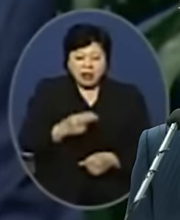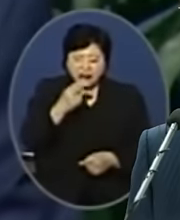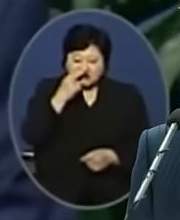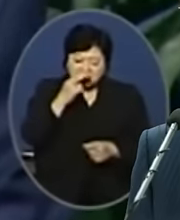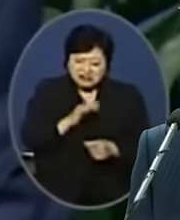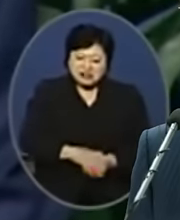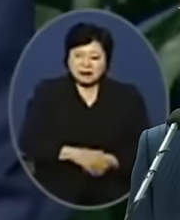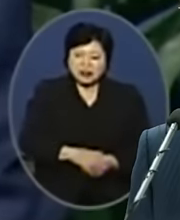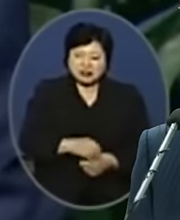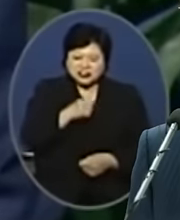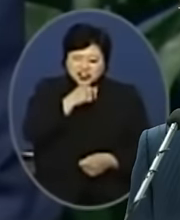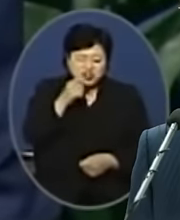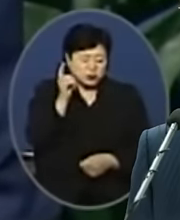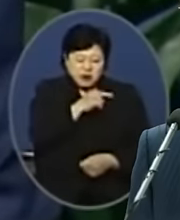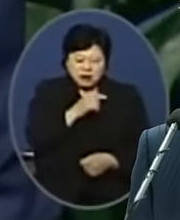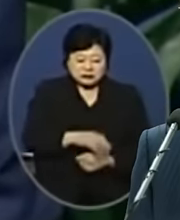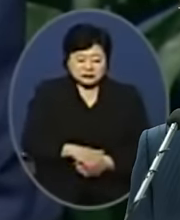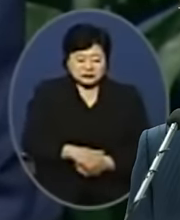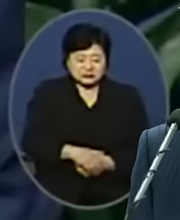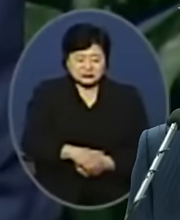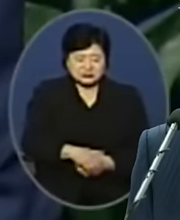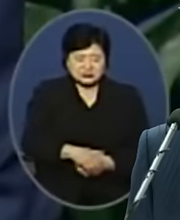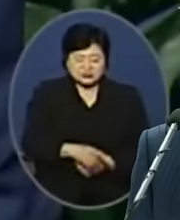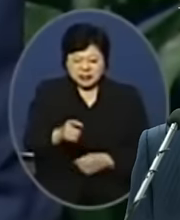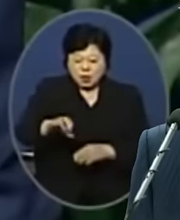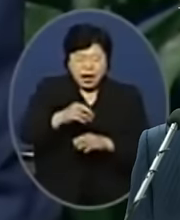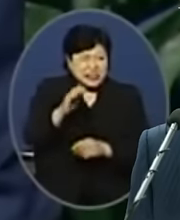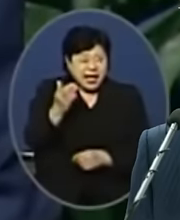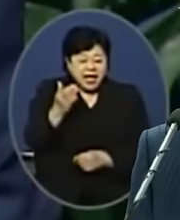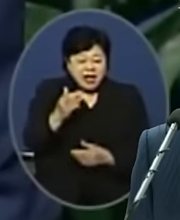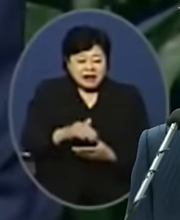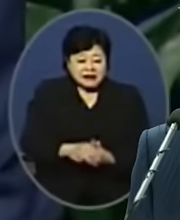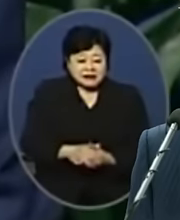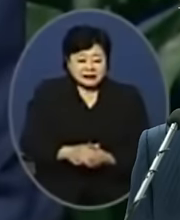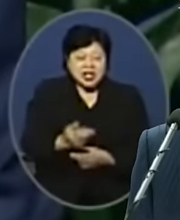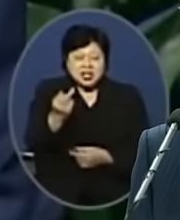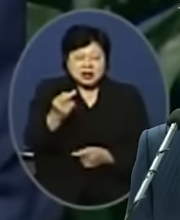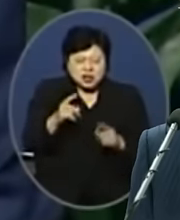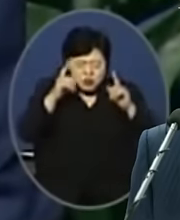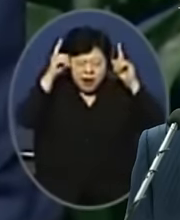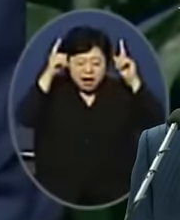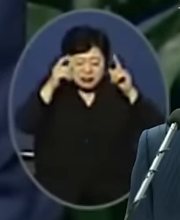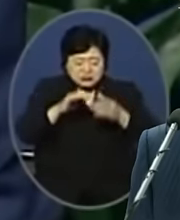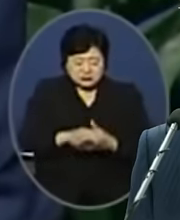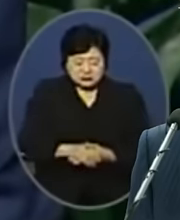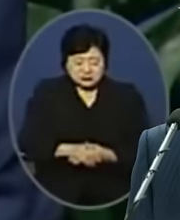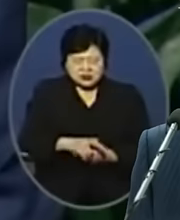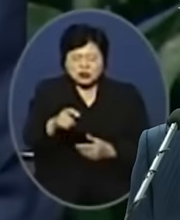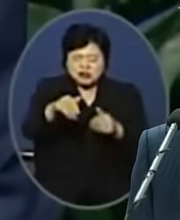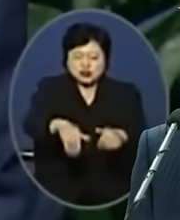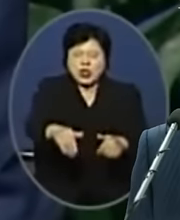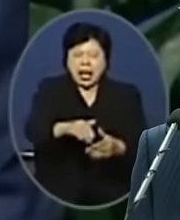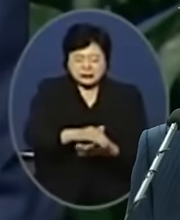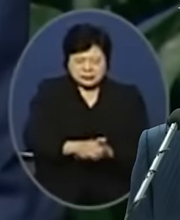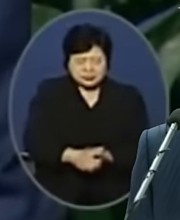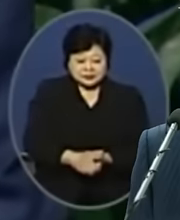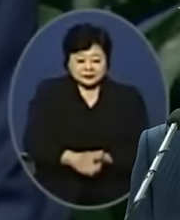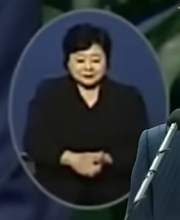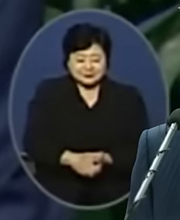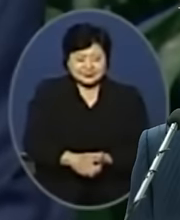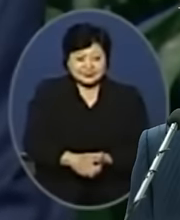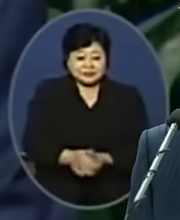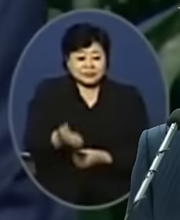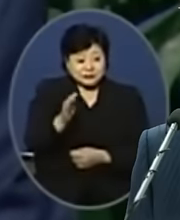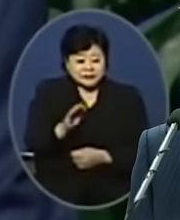없다. 네가 우리가 야 왕이 돼. 우리 하인밖에 될 자격이 없다.